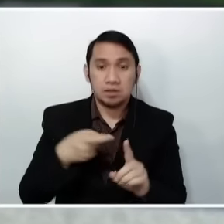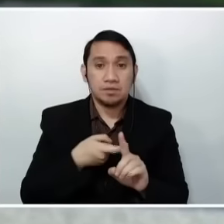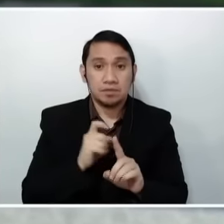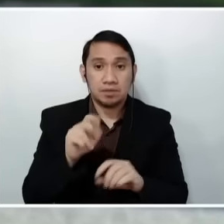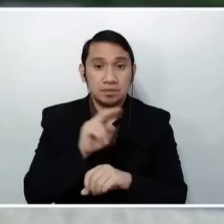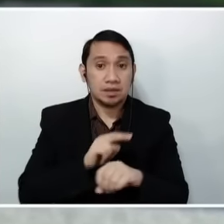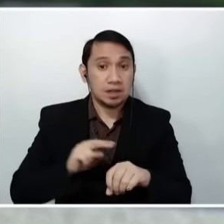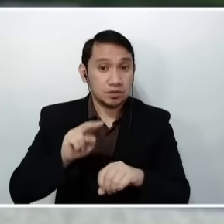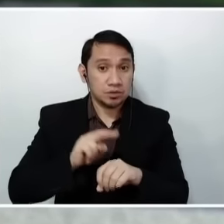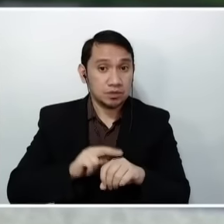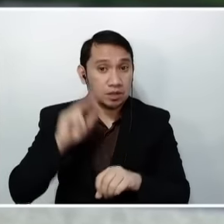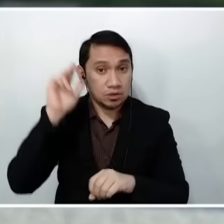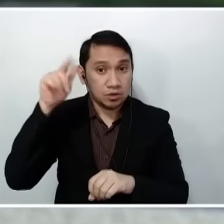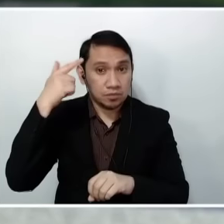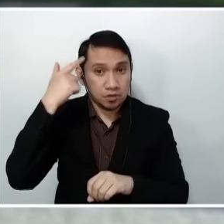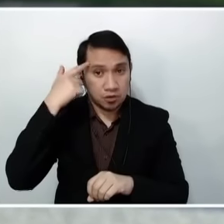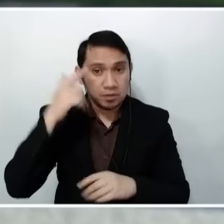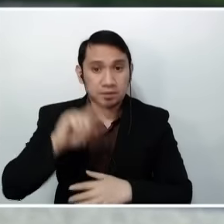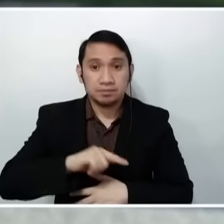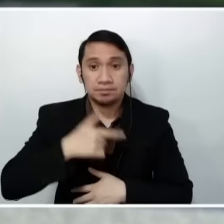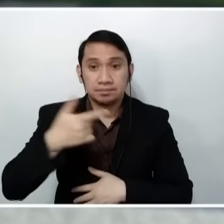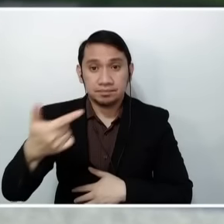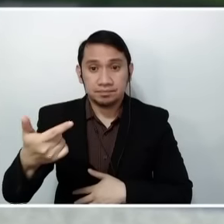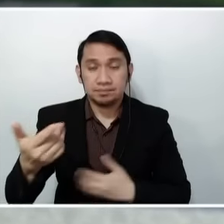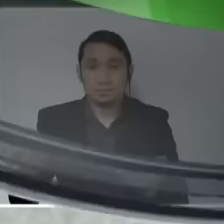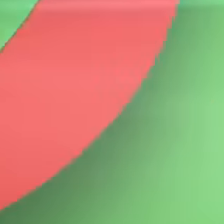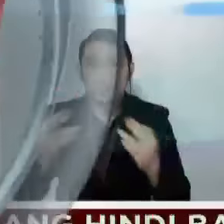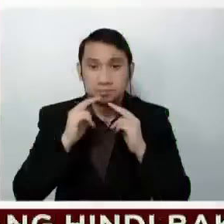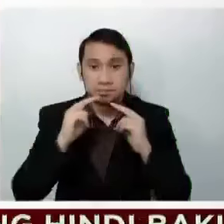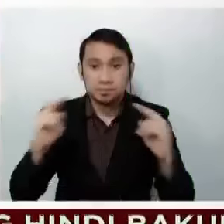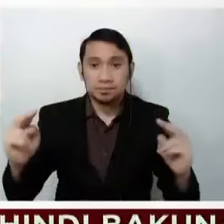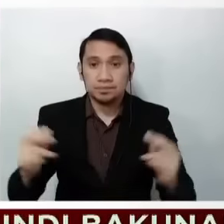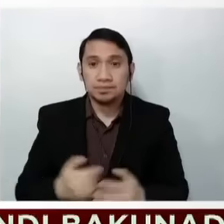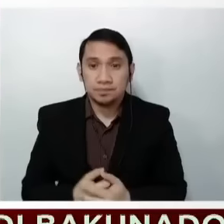government. Nagpapatrol siya ng brosyo.